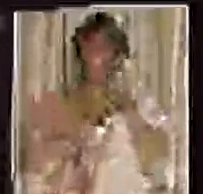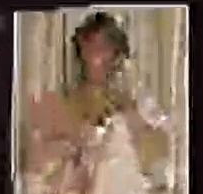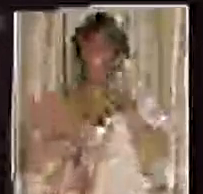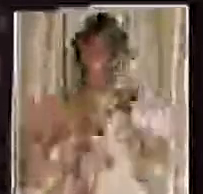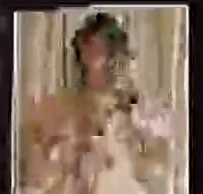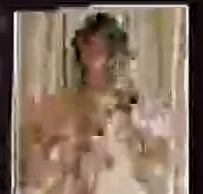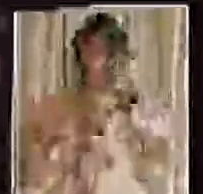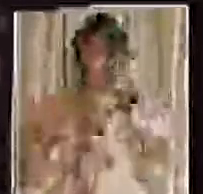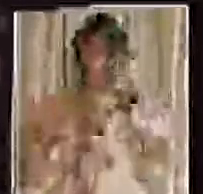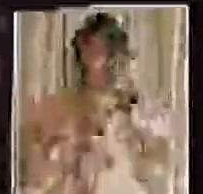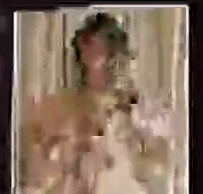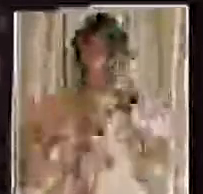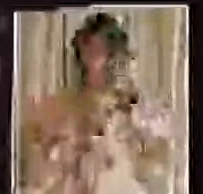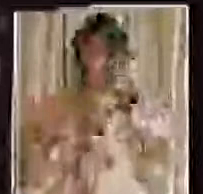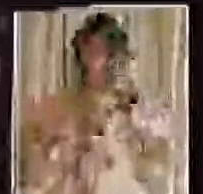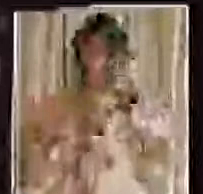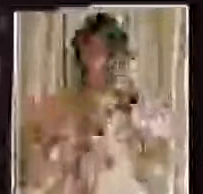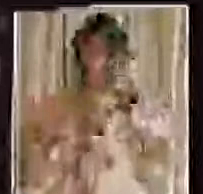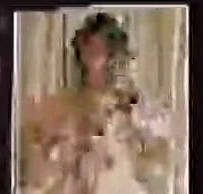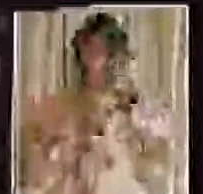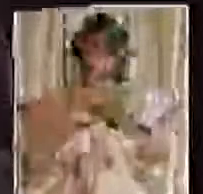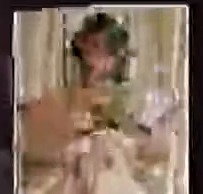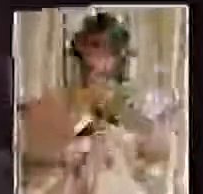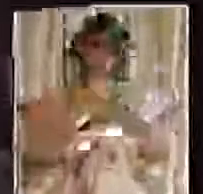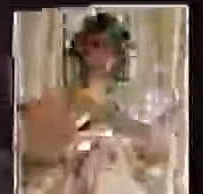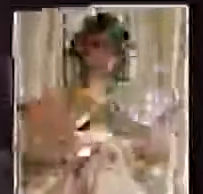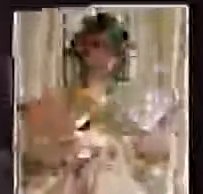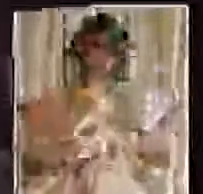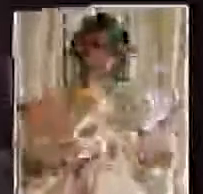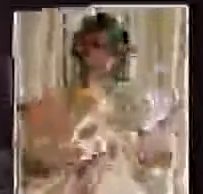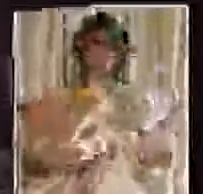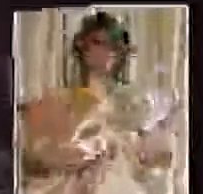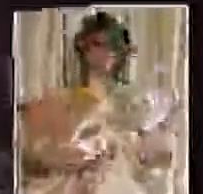ගැන හොයන්නේ නැත්තේ මේ කිසි දෙයක් කතා කරේ නැහැ